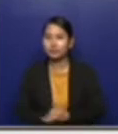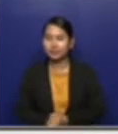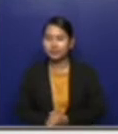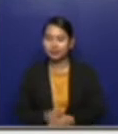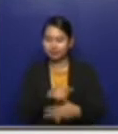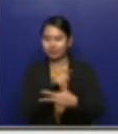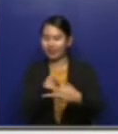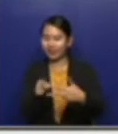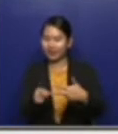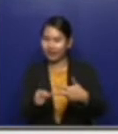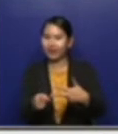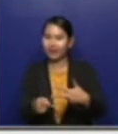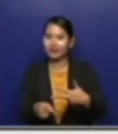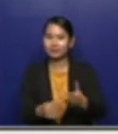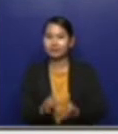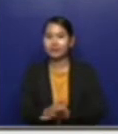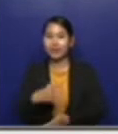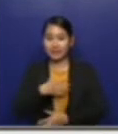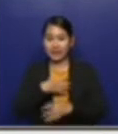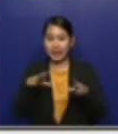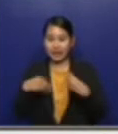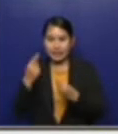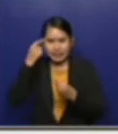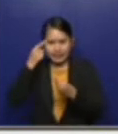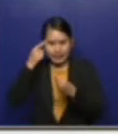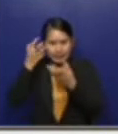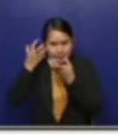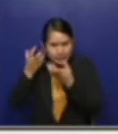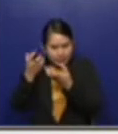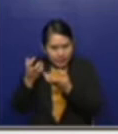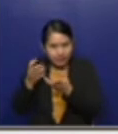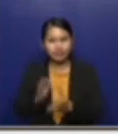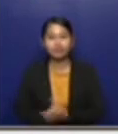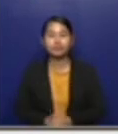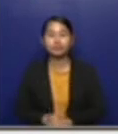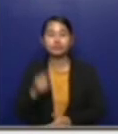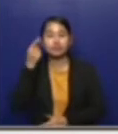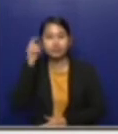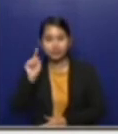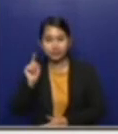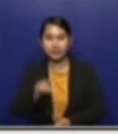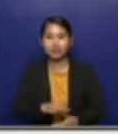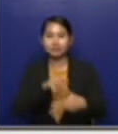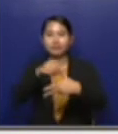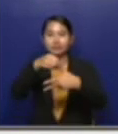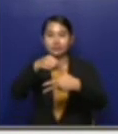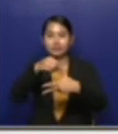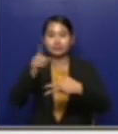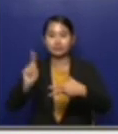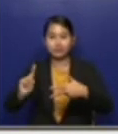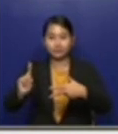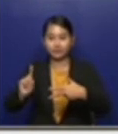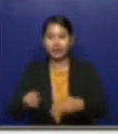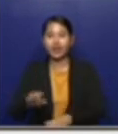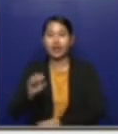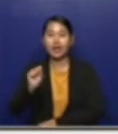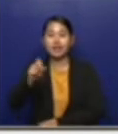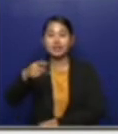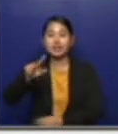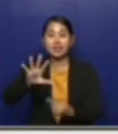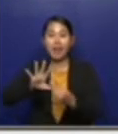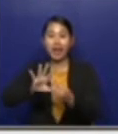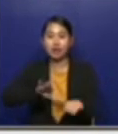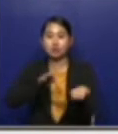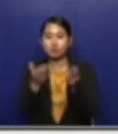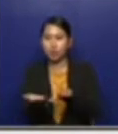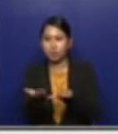านครับผมอยากให้สภาคิดอย่างนี้ให้หนักอยากให้รัฐบาลคิดให้หนักนะข้อแรกเขาเรียกร้องว่าไงครับยุบสภาใช่ไหมครับ